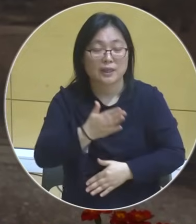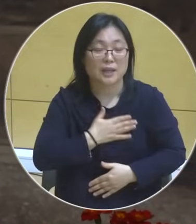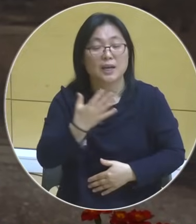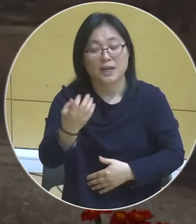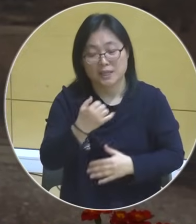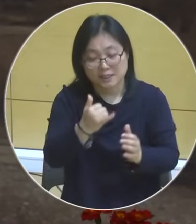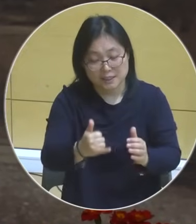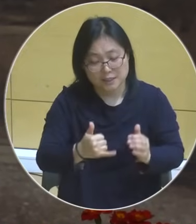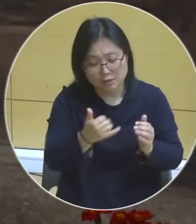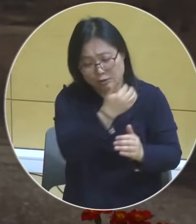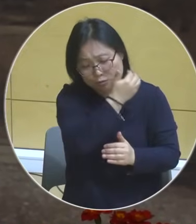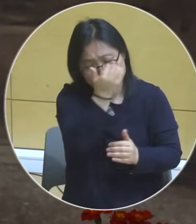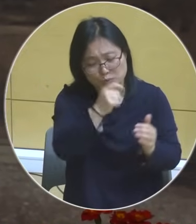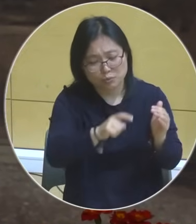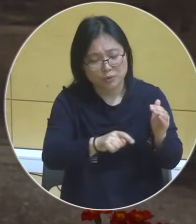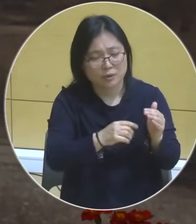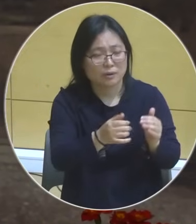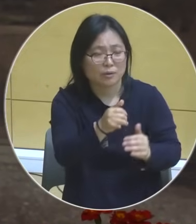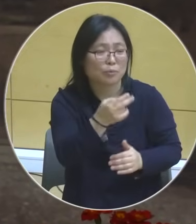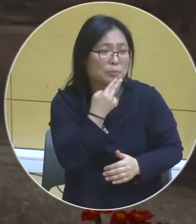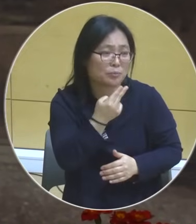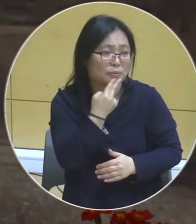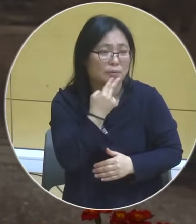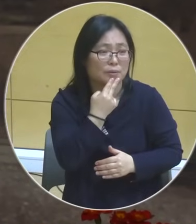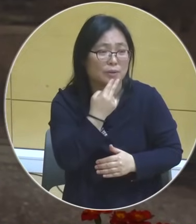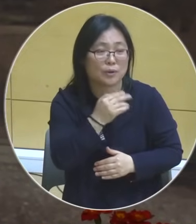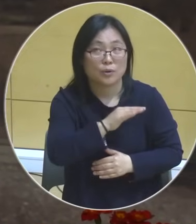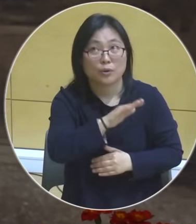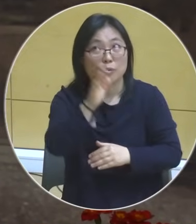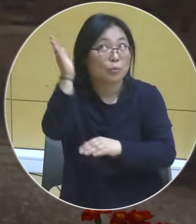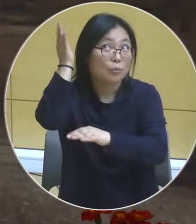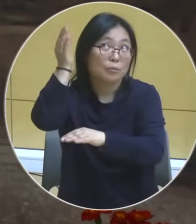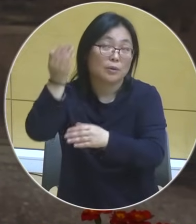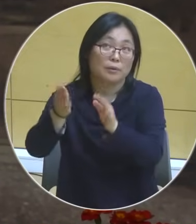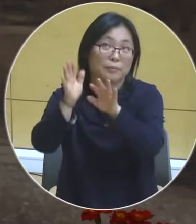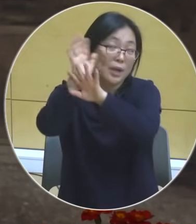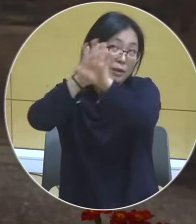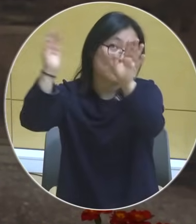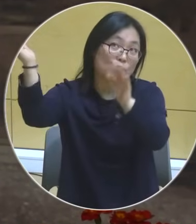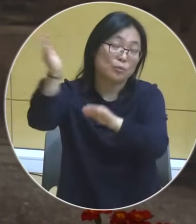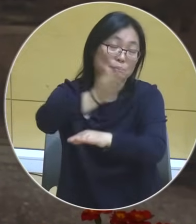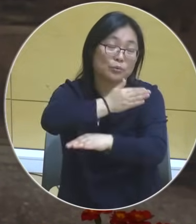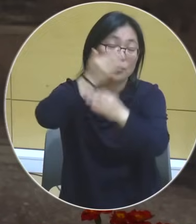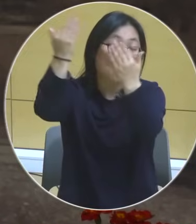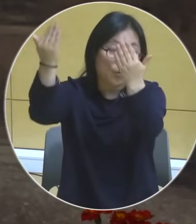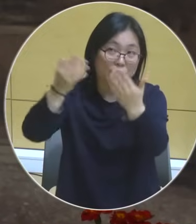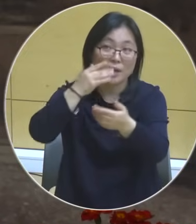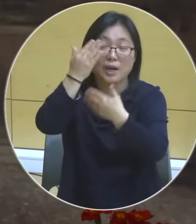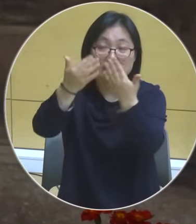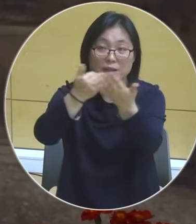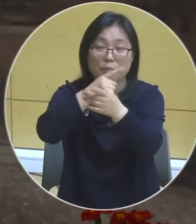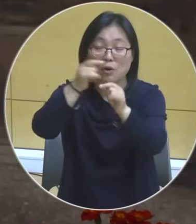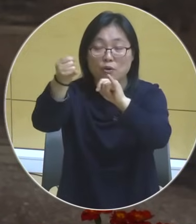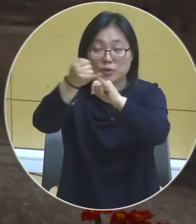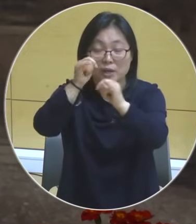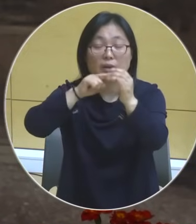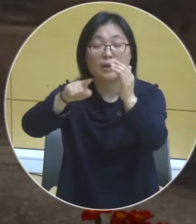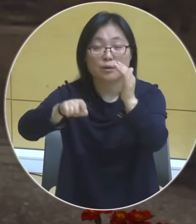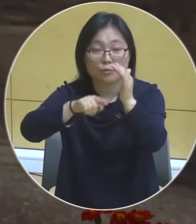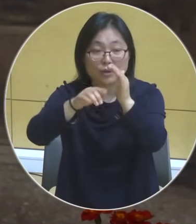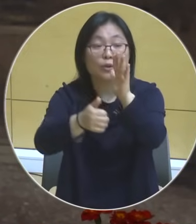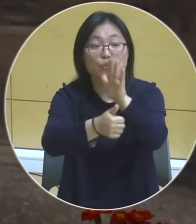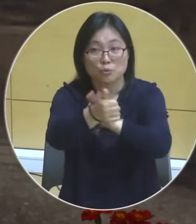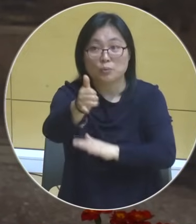가진 세상의 꿈에서 나오지 않습니다. 우리의 소망은 위로부터 주시는 하나님께로부터는 하나님의 언약 가운데 있다는 것을